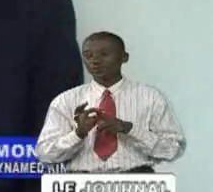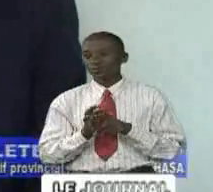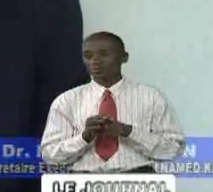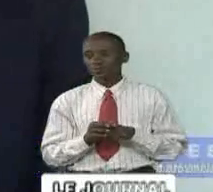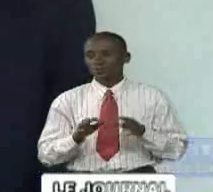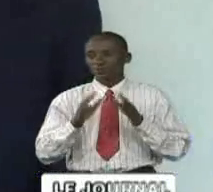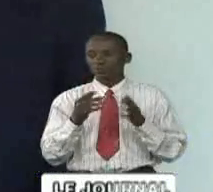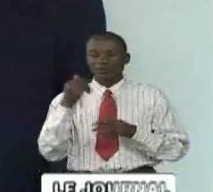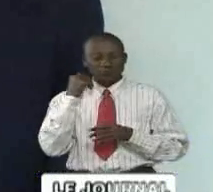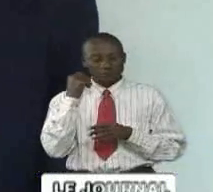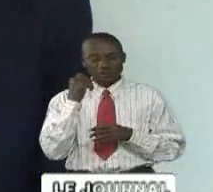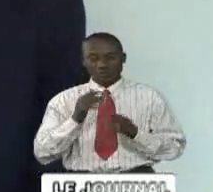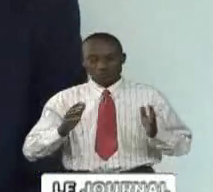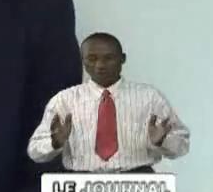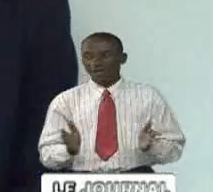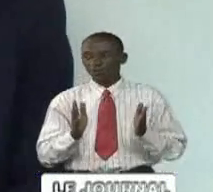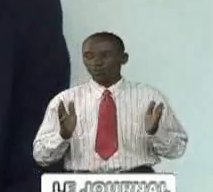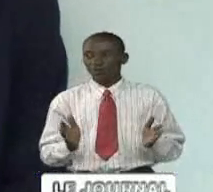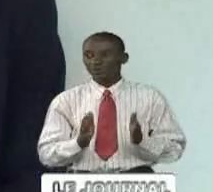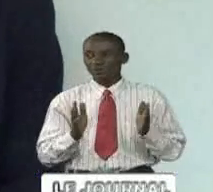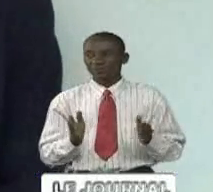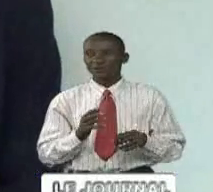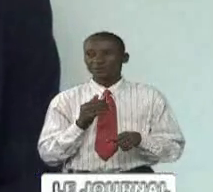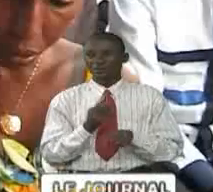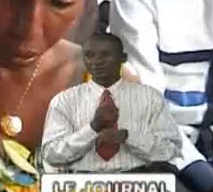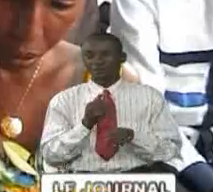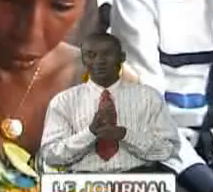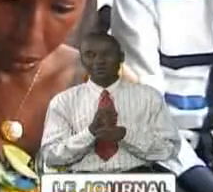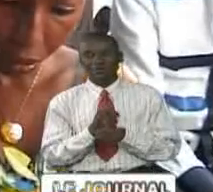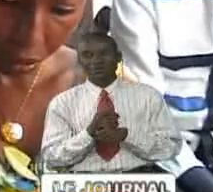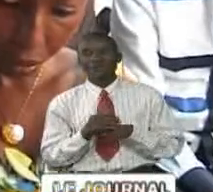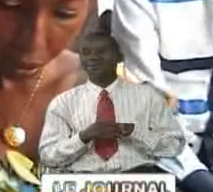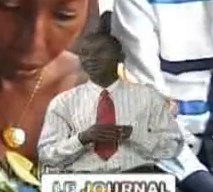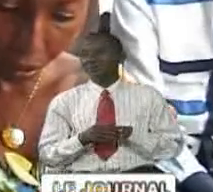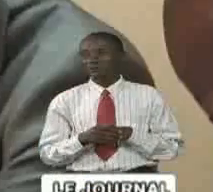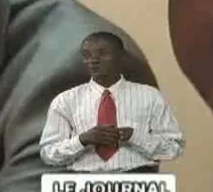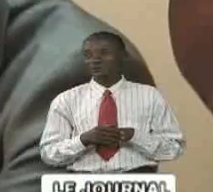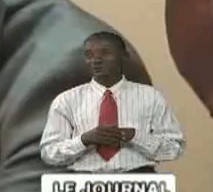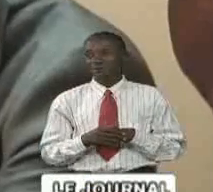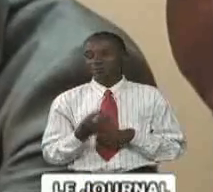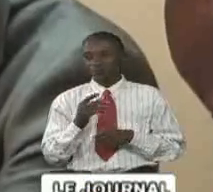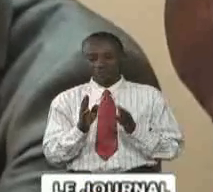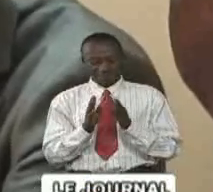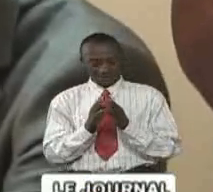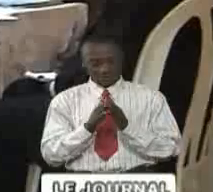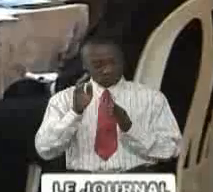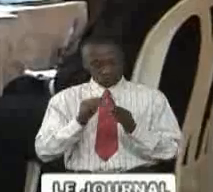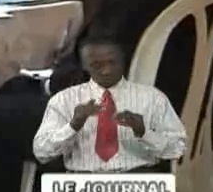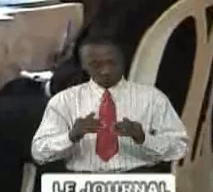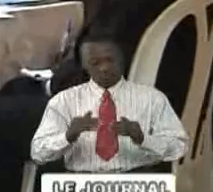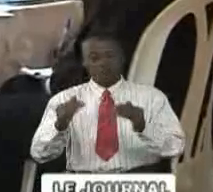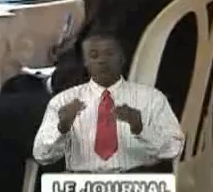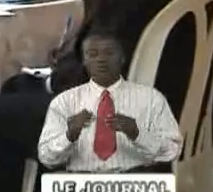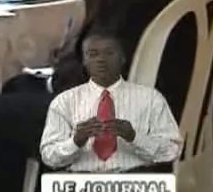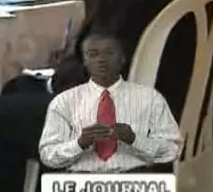pour renforcer les capacités afin qu'au sortir de cette formation, les assemblées se tiennent pour qu'ils puissent faire la restitution